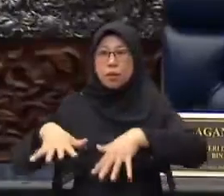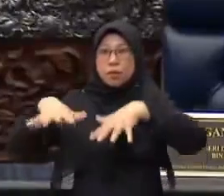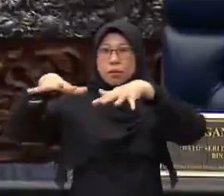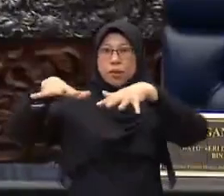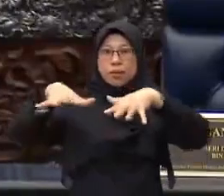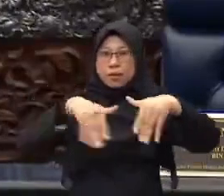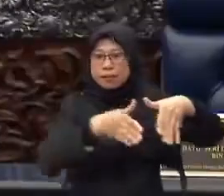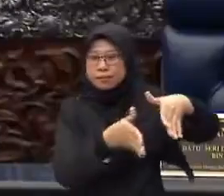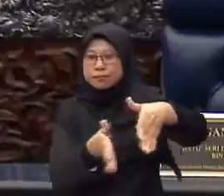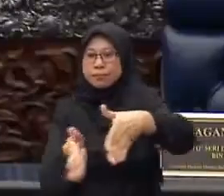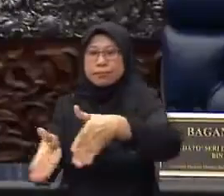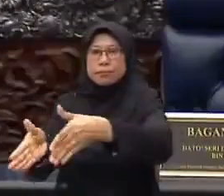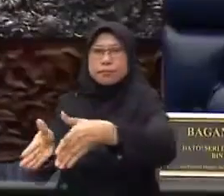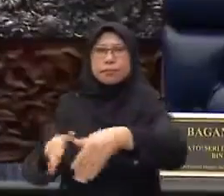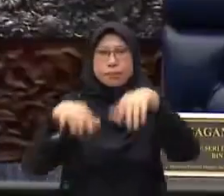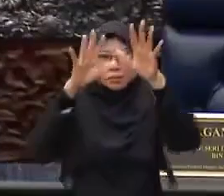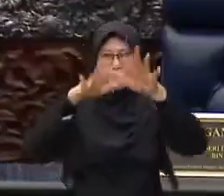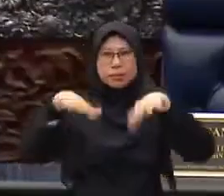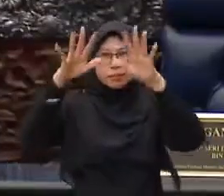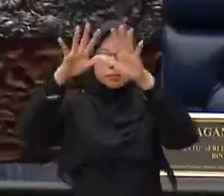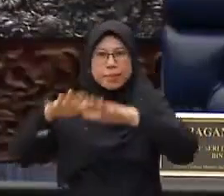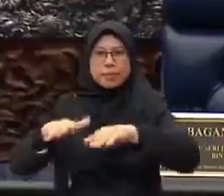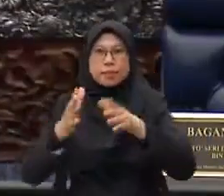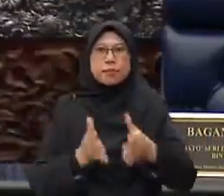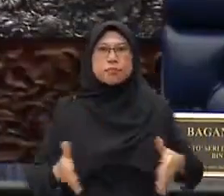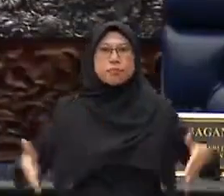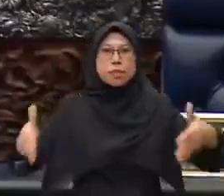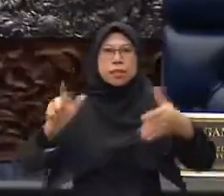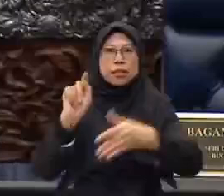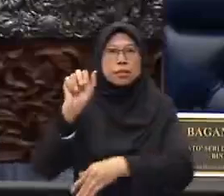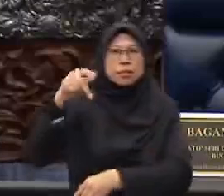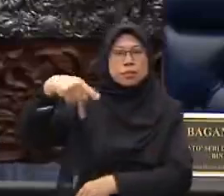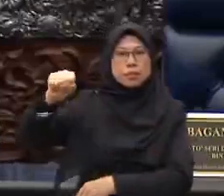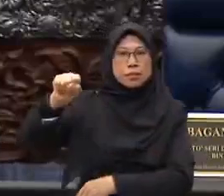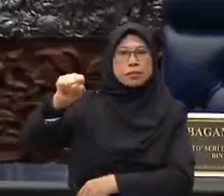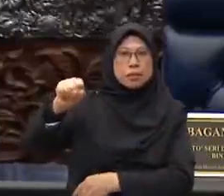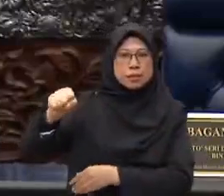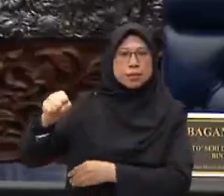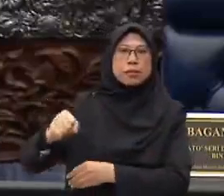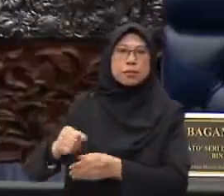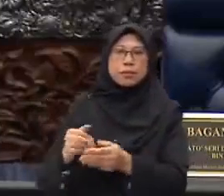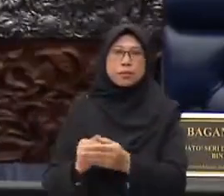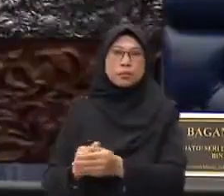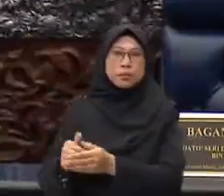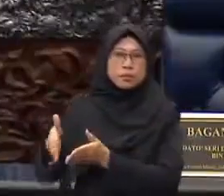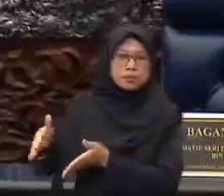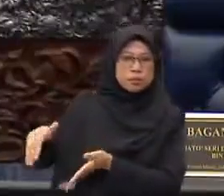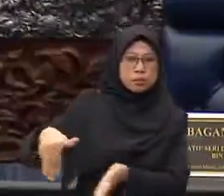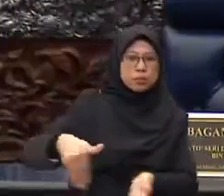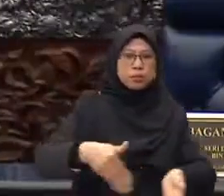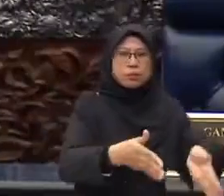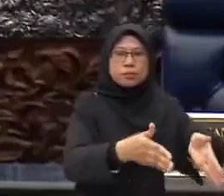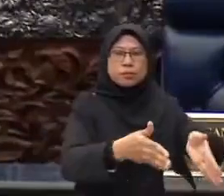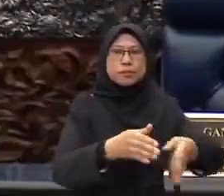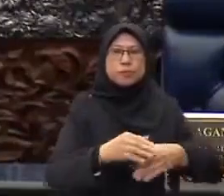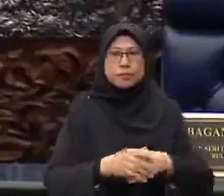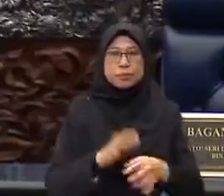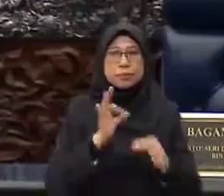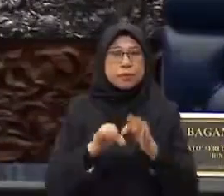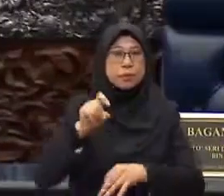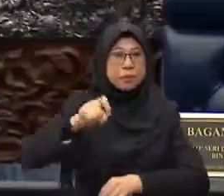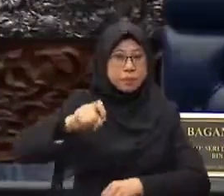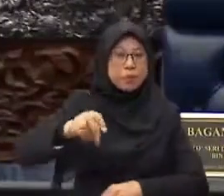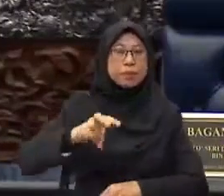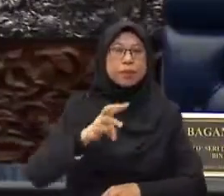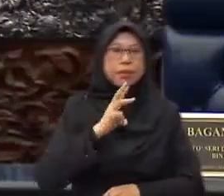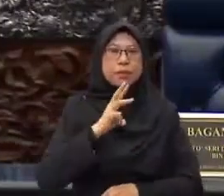ketika musim hujan tkungan air daripada TS akan dilepaskan kealiran sungai atau terus ke lra jika diperlukan